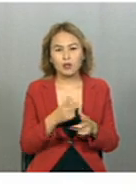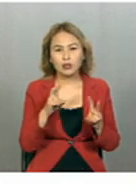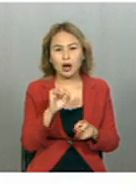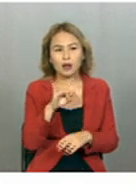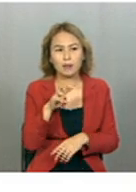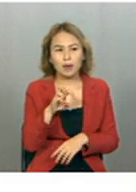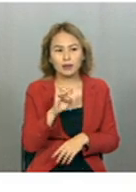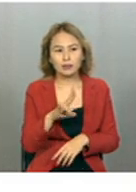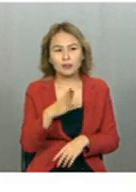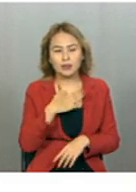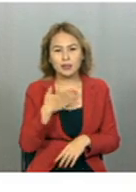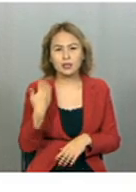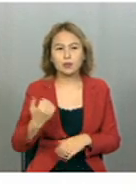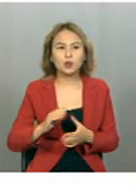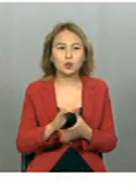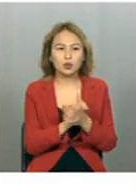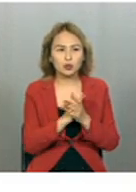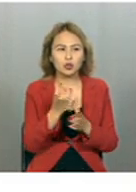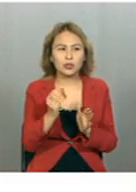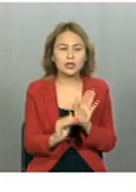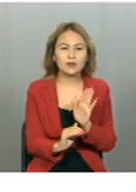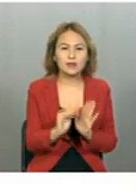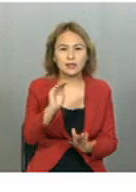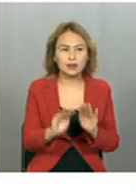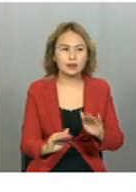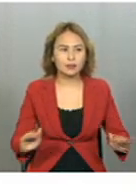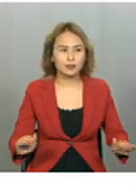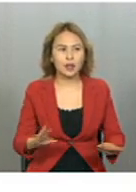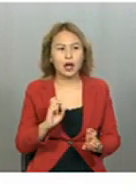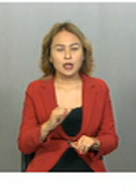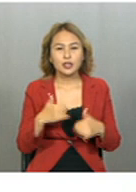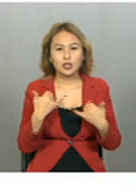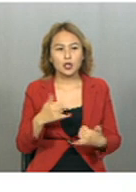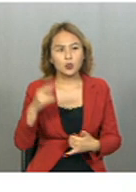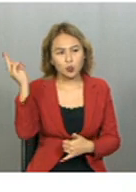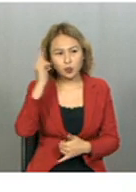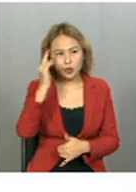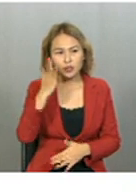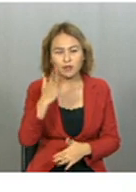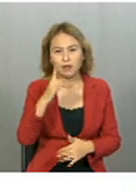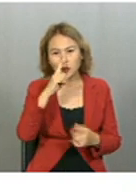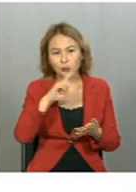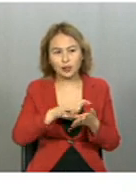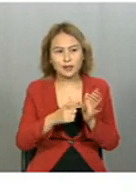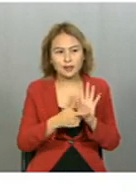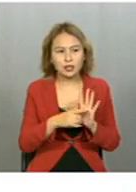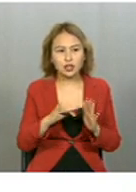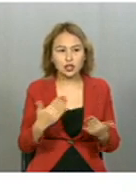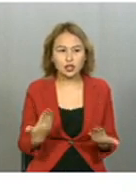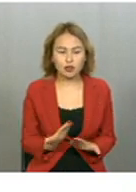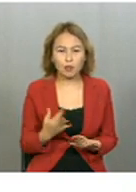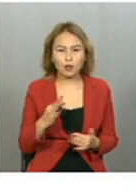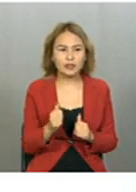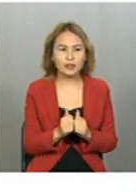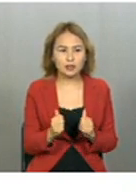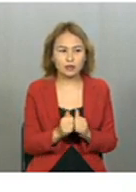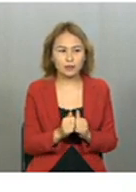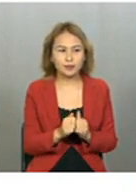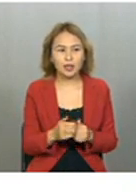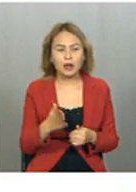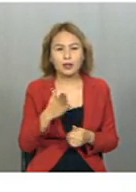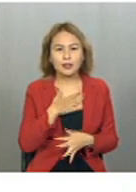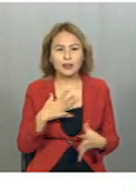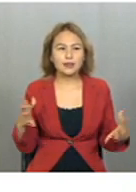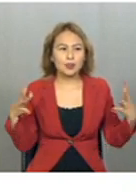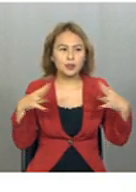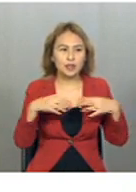Арман. Мы с ним дружим еще с детского сада, а сейчас учимся в одном классе и живем по соседству.